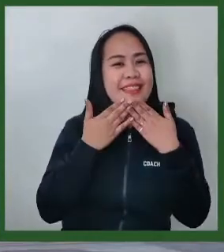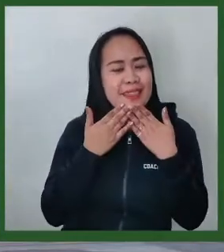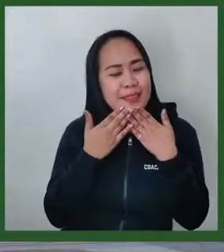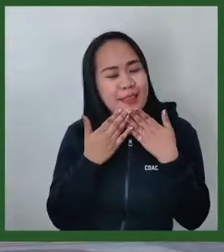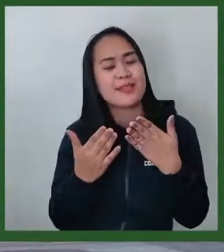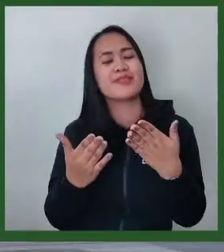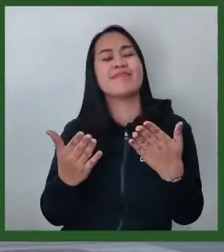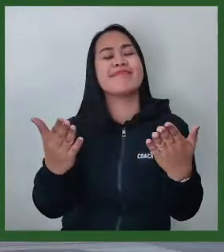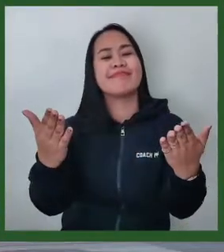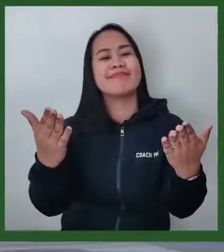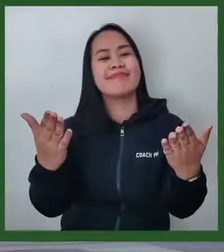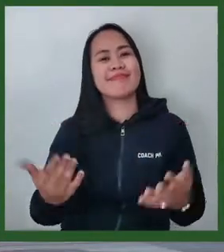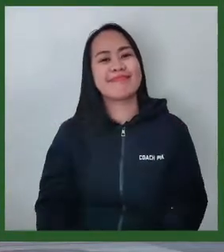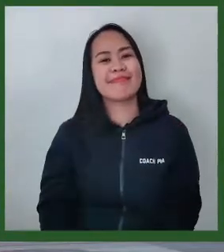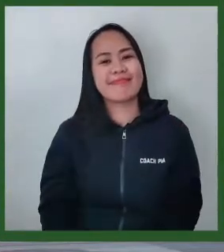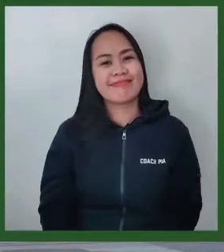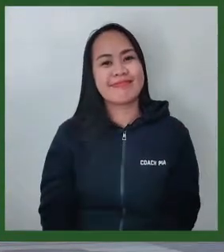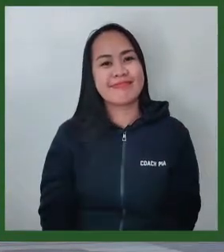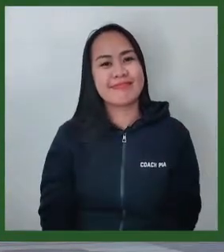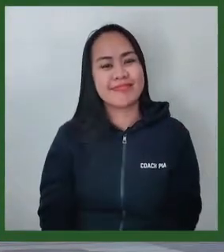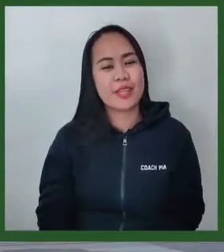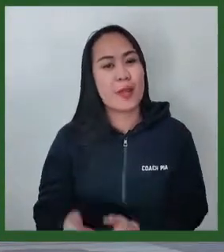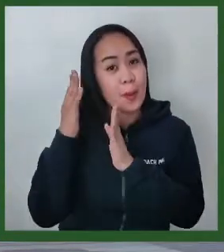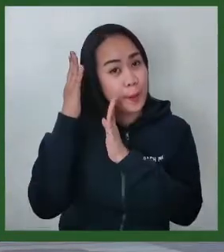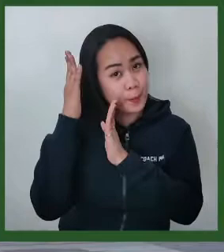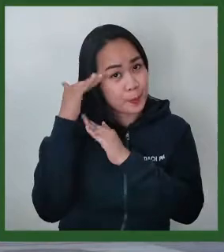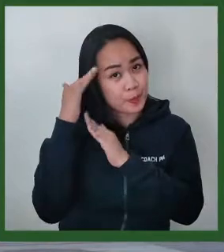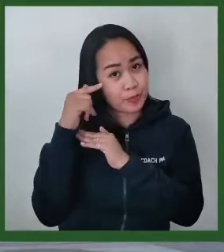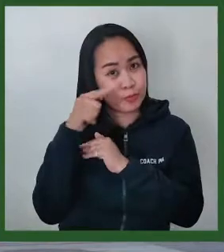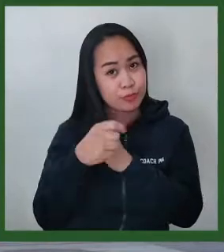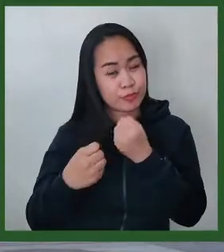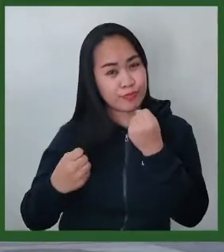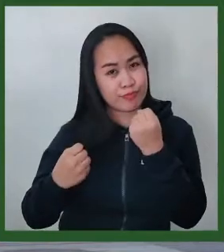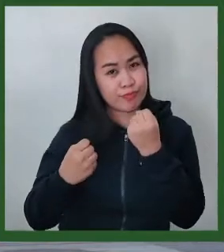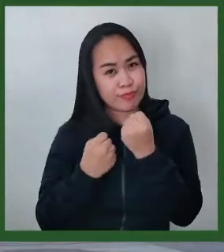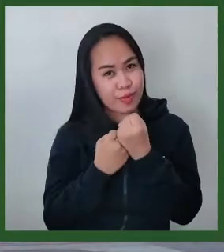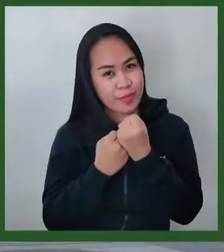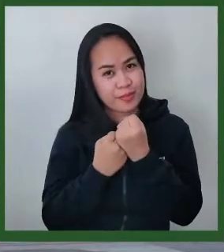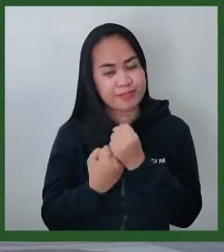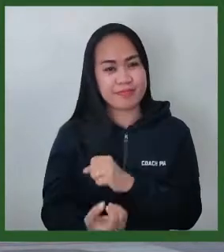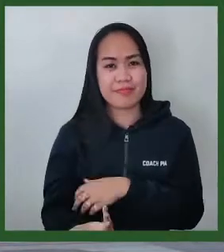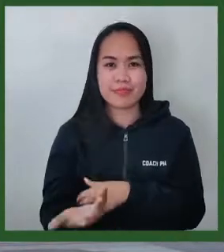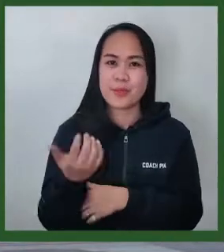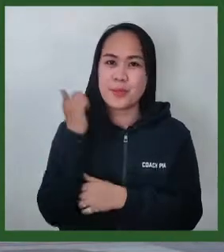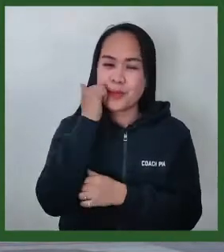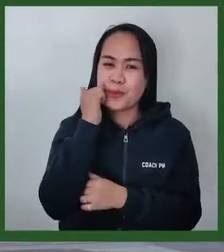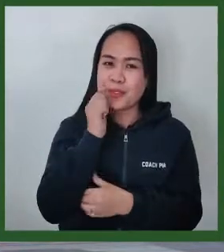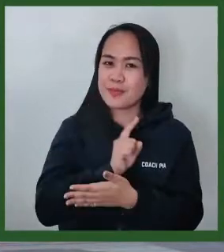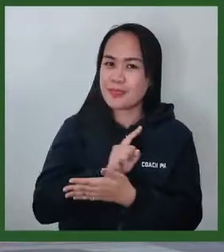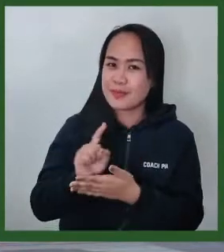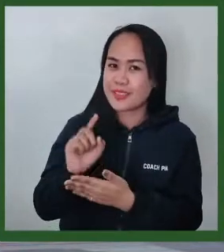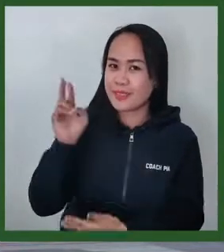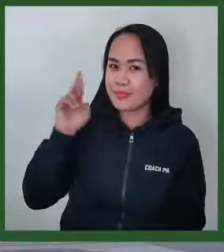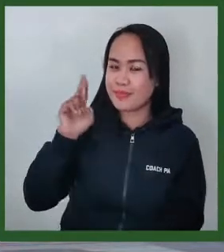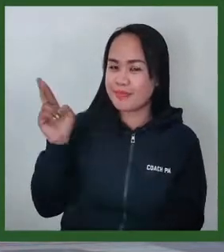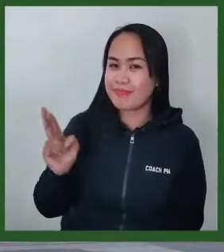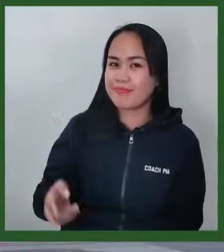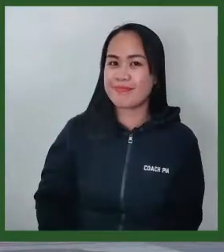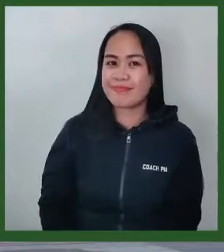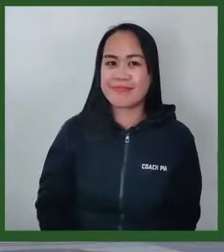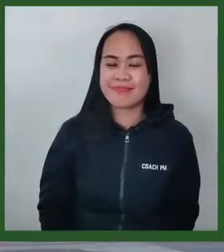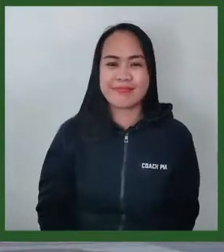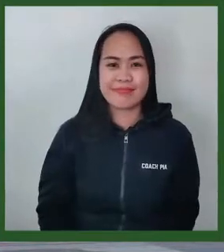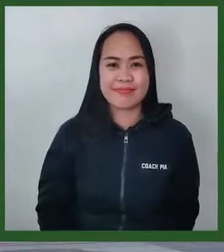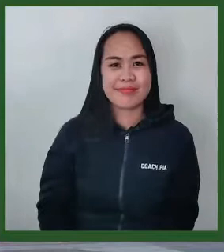inyo at nawa ay patuloy niyo pong subaybayan ang aming pag-uulat na ginagawa linggo-linggo. So ito po ang inyong lingkod,